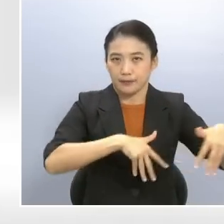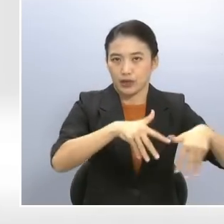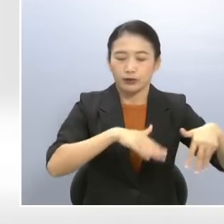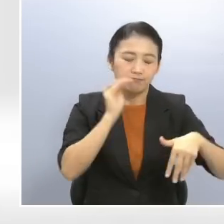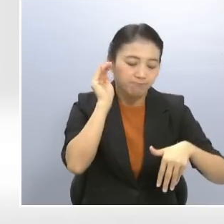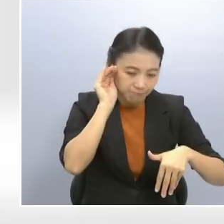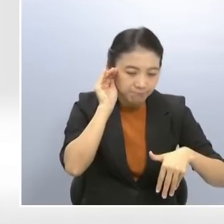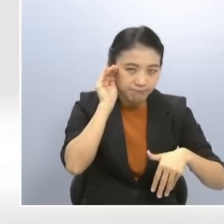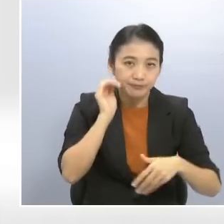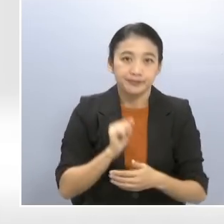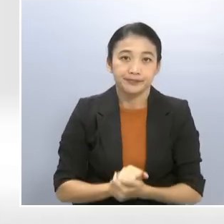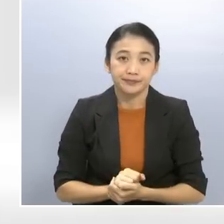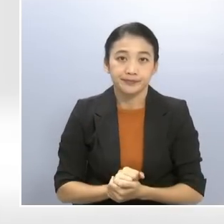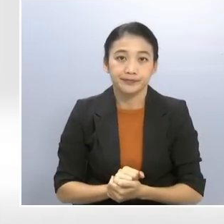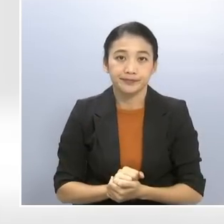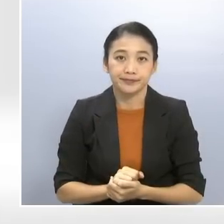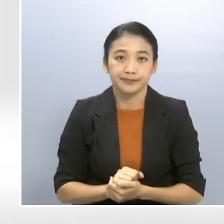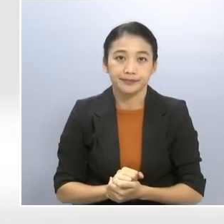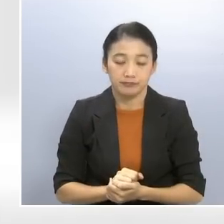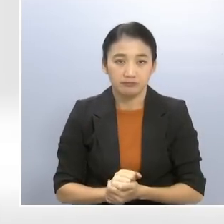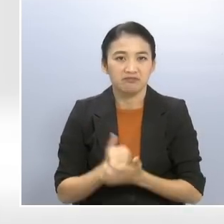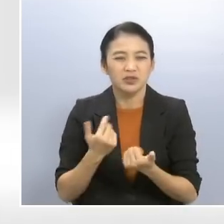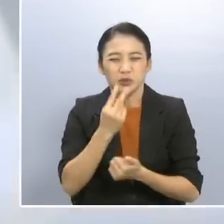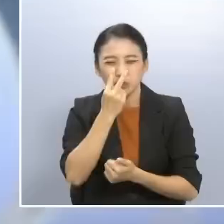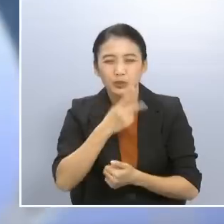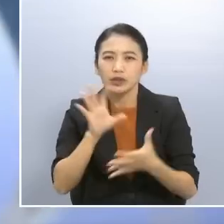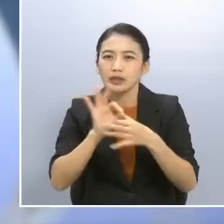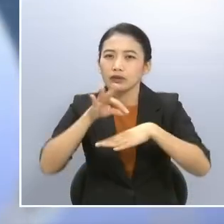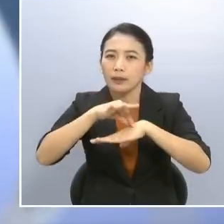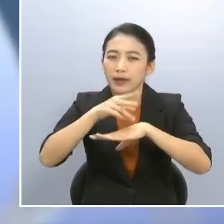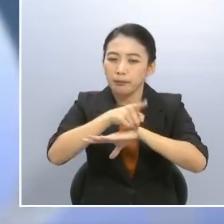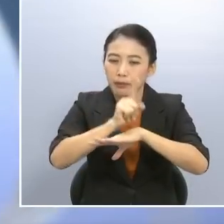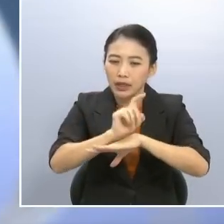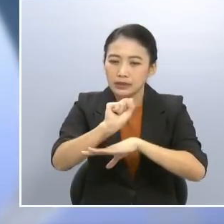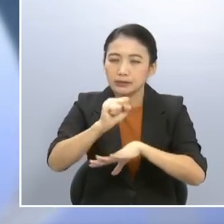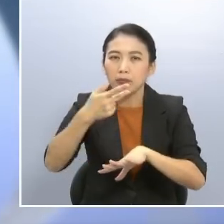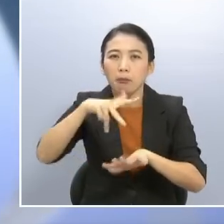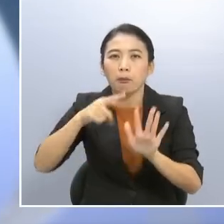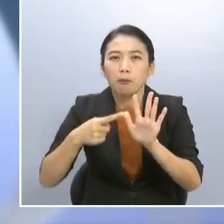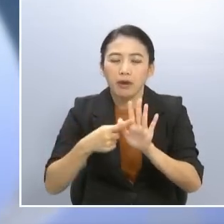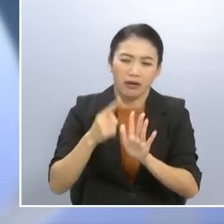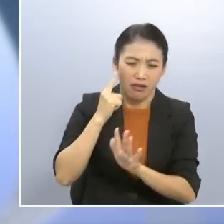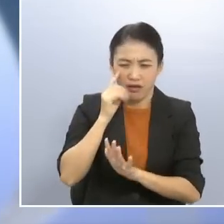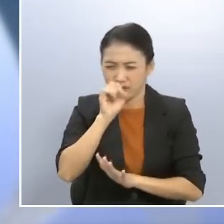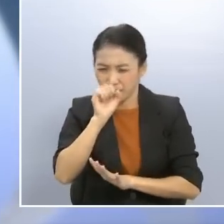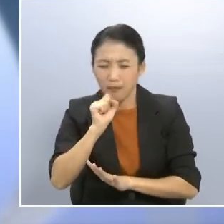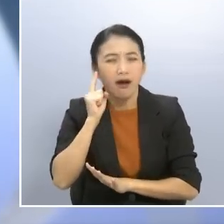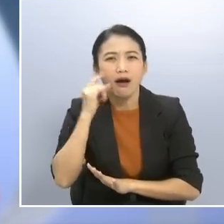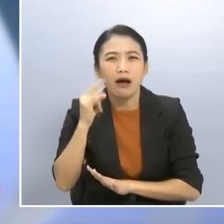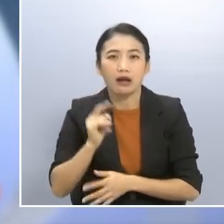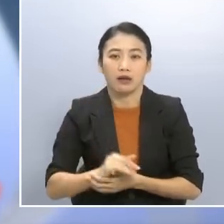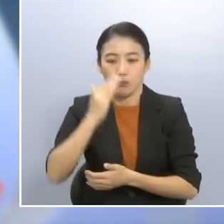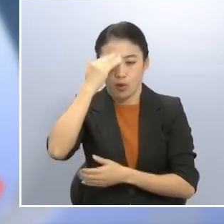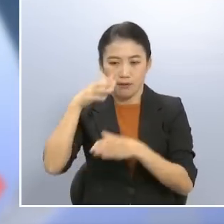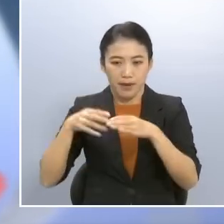ที่บอกนะฮะว่าก็ถูกจับจ้องนะครับถามว่าเพราะอะไรเพราะว่าแน่นอนฮะทางฝั่งก้าวไกลก็มีแฟนคลับเพื่อไทยก็มีแฟนคลับ